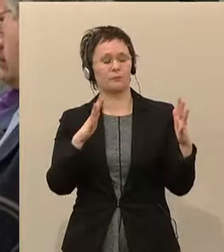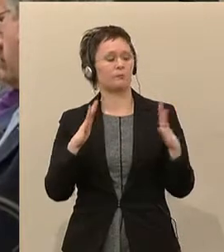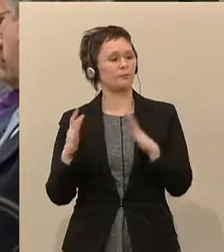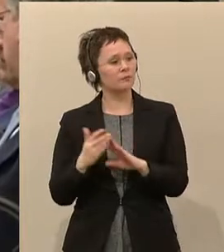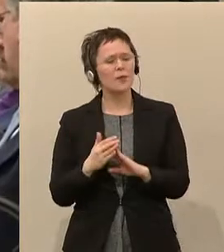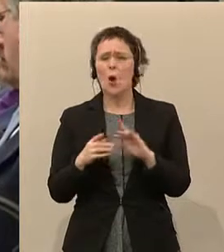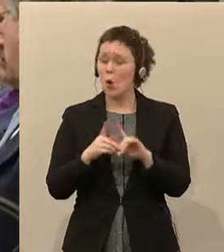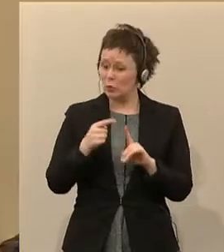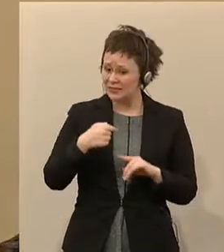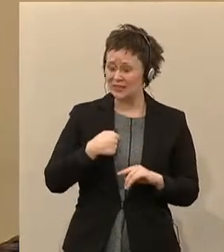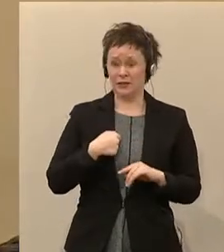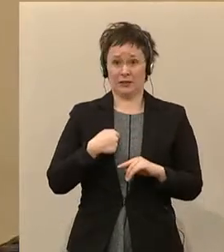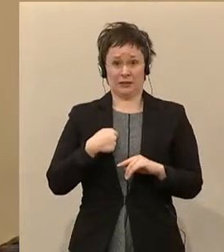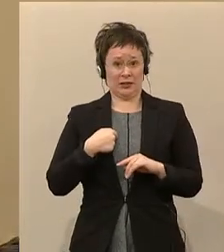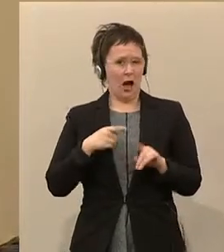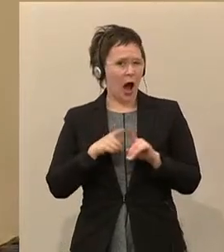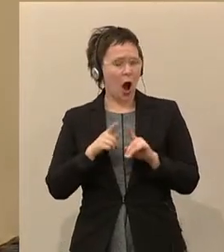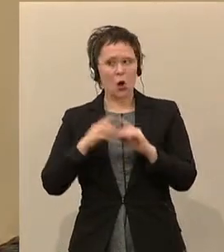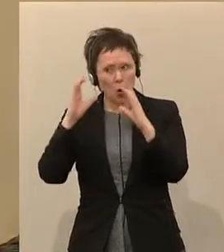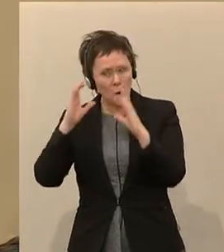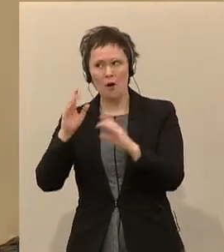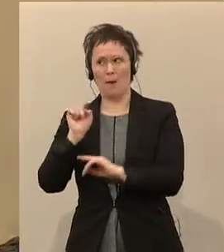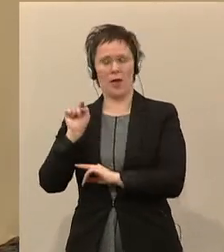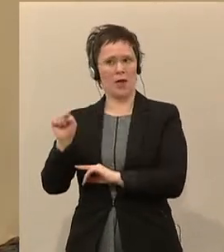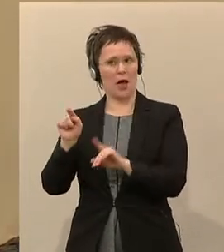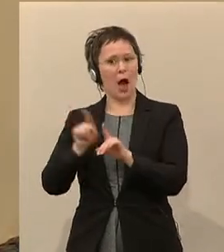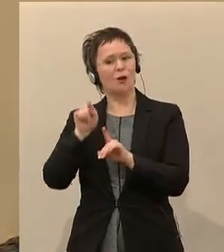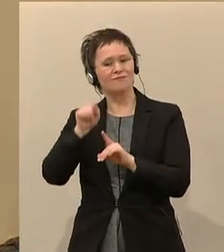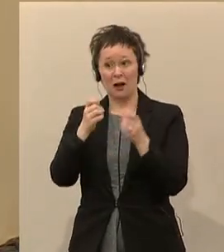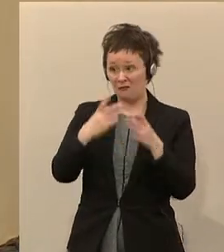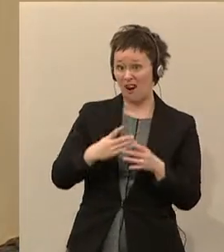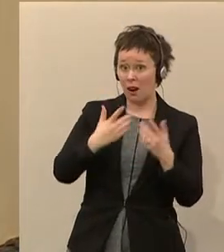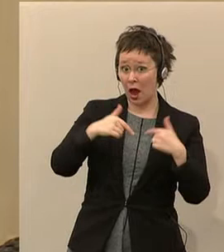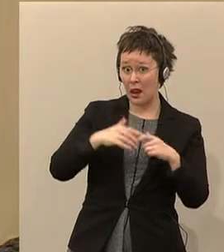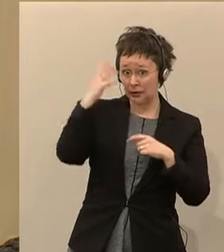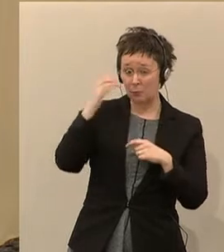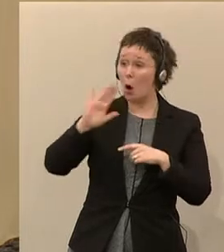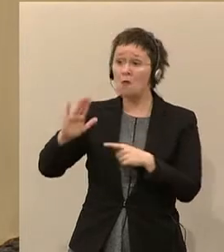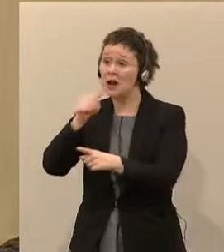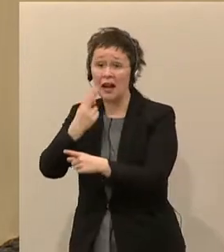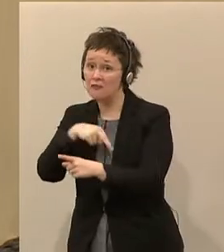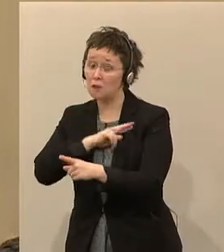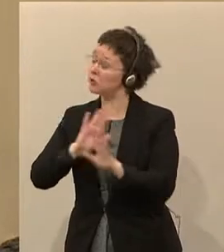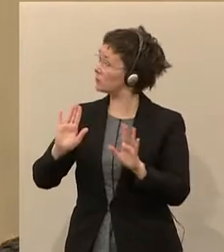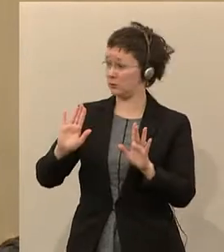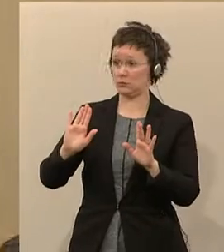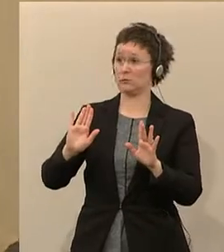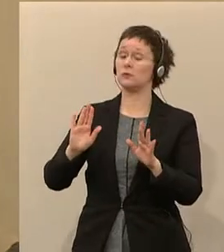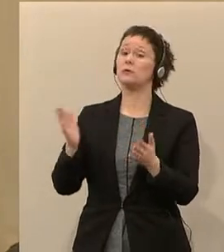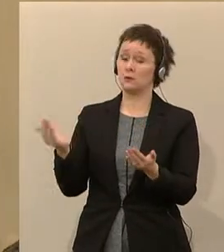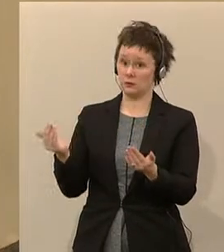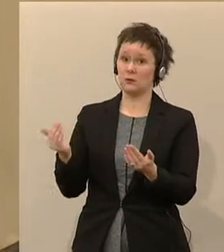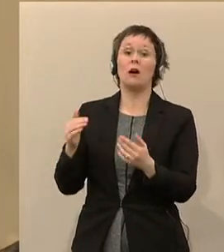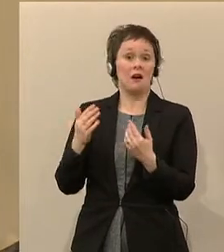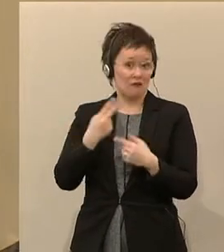Und ich kann und werde auch die ÖVP in diesem Fall Landbauer nicht aus der Verantwortung nehmen. Sie